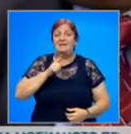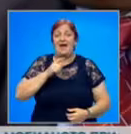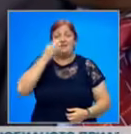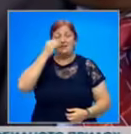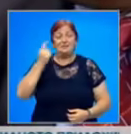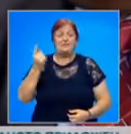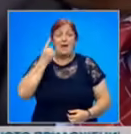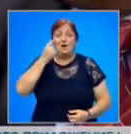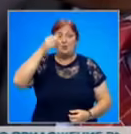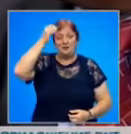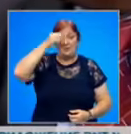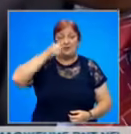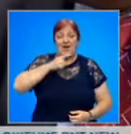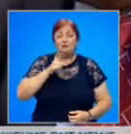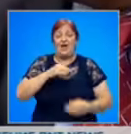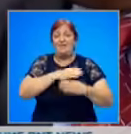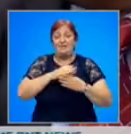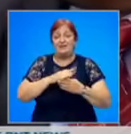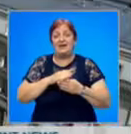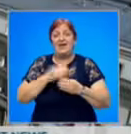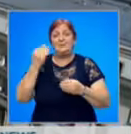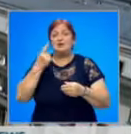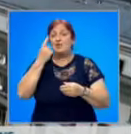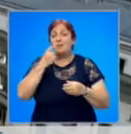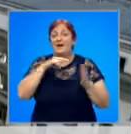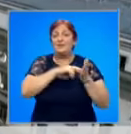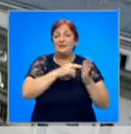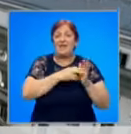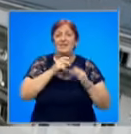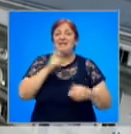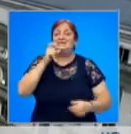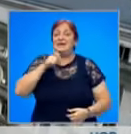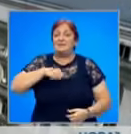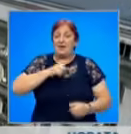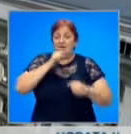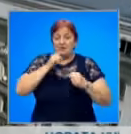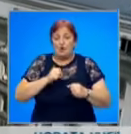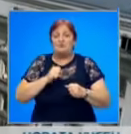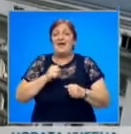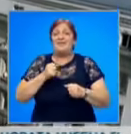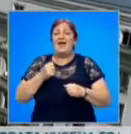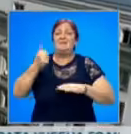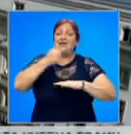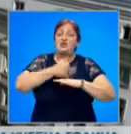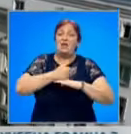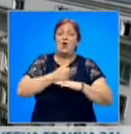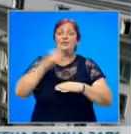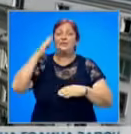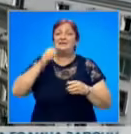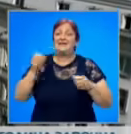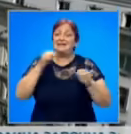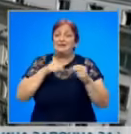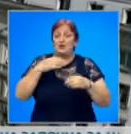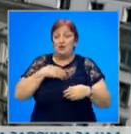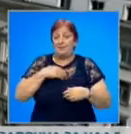мисли първо за България, а това не винаги беше на преден план. Дали Стефан Янев очаква да остане начело на Министерския съвет и ще